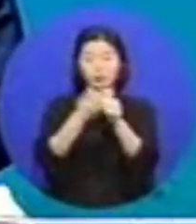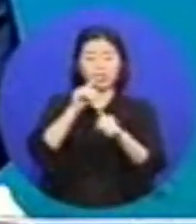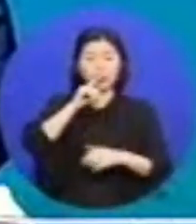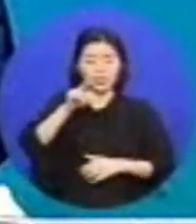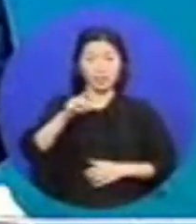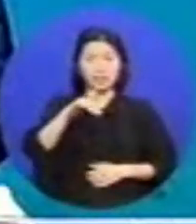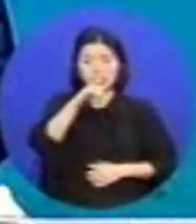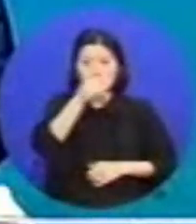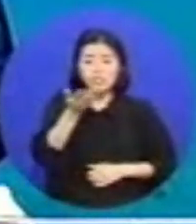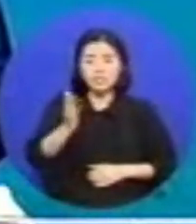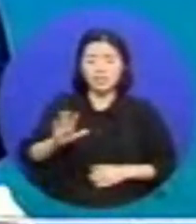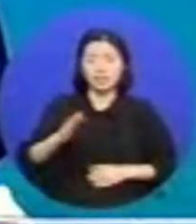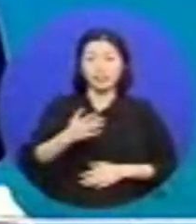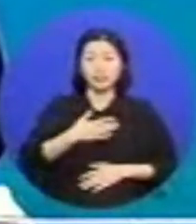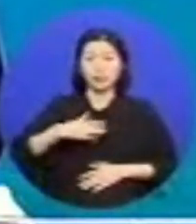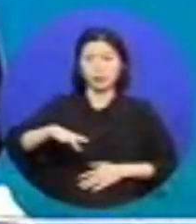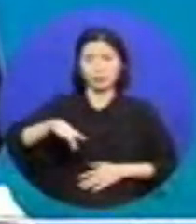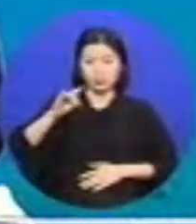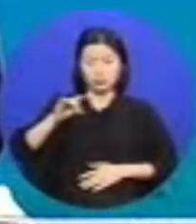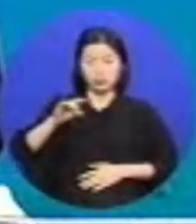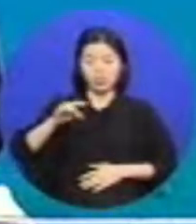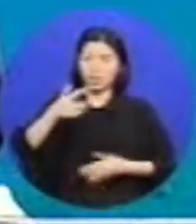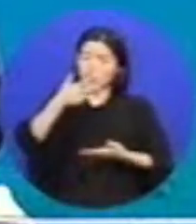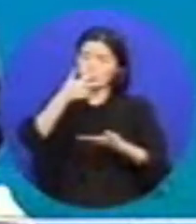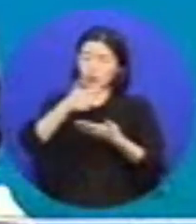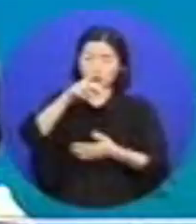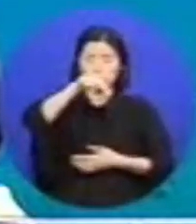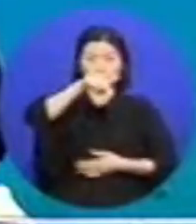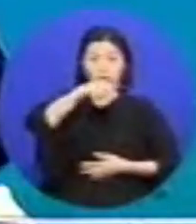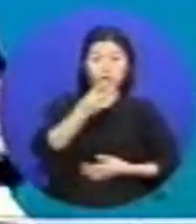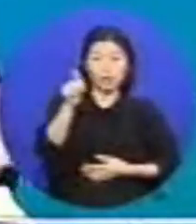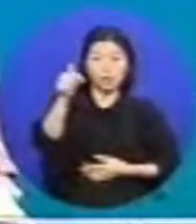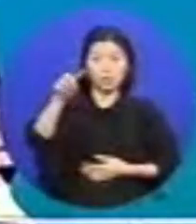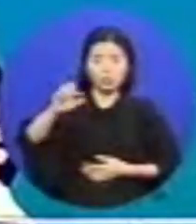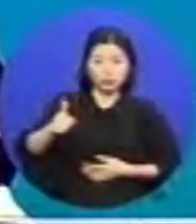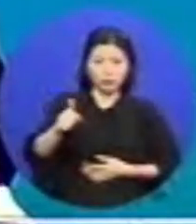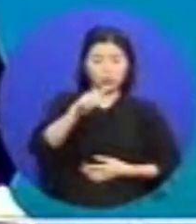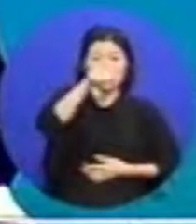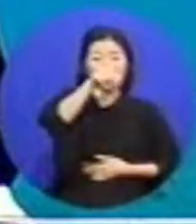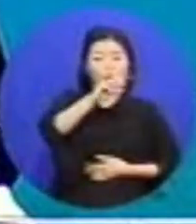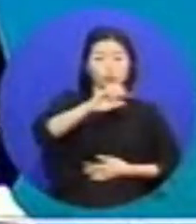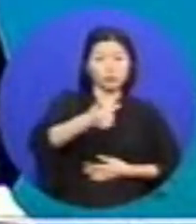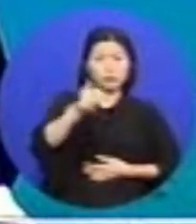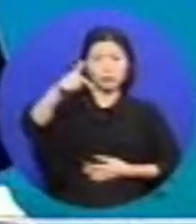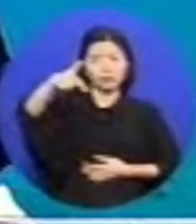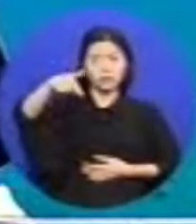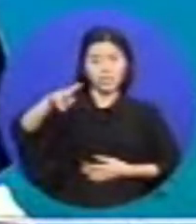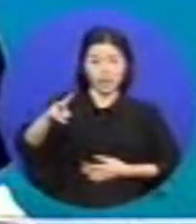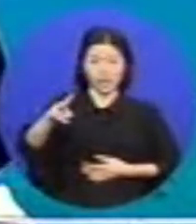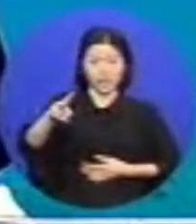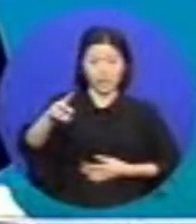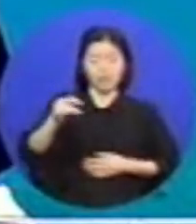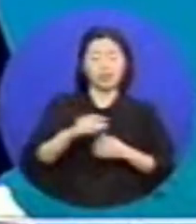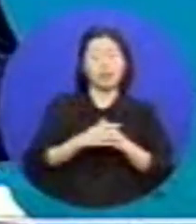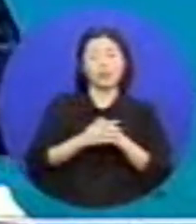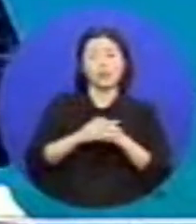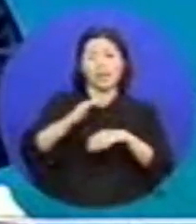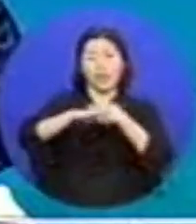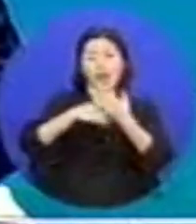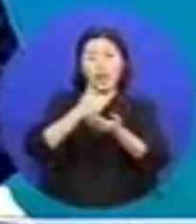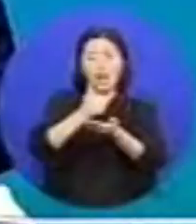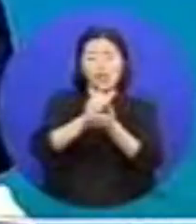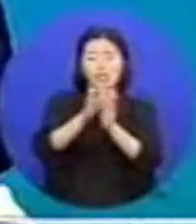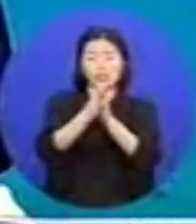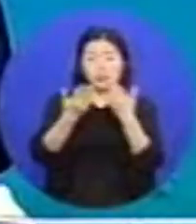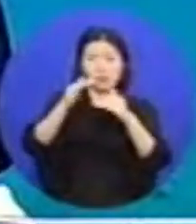처음에는 주의 교훈과 훈계라고 하는 것이 성경 내용인 줄 알았어요. 성경에 있는 내용을 자녀들에게